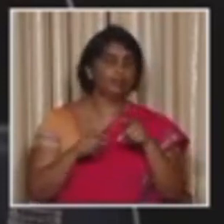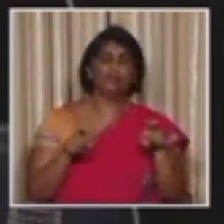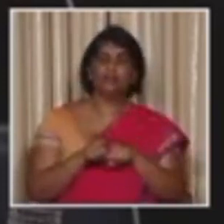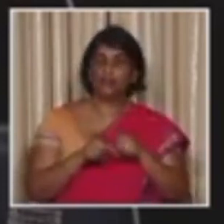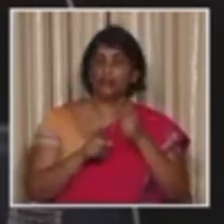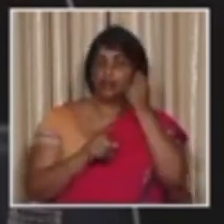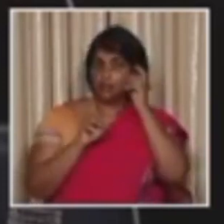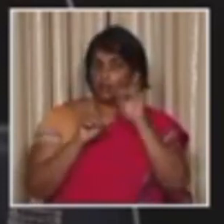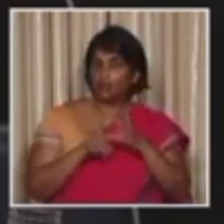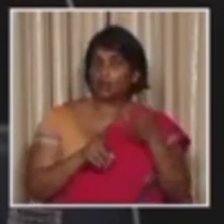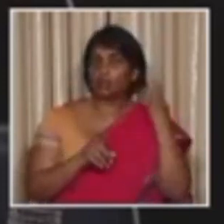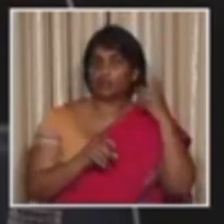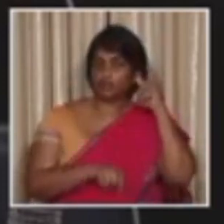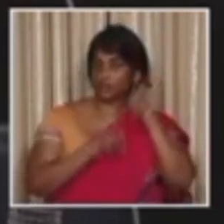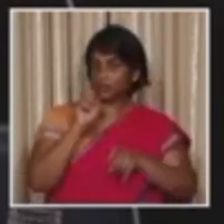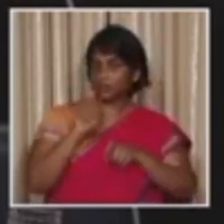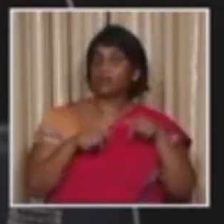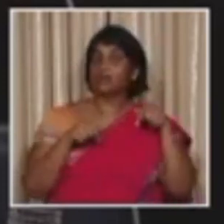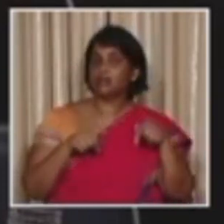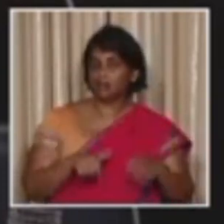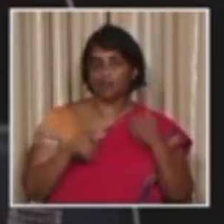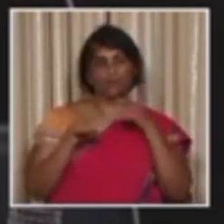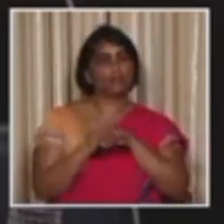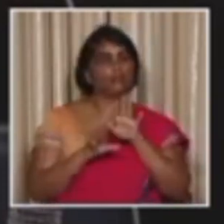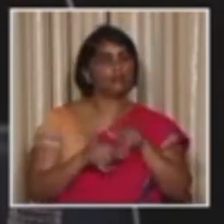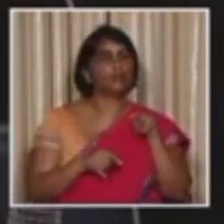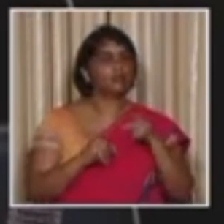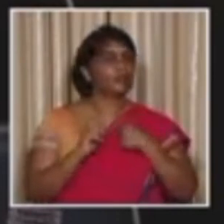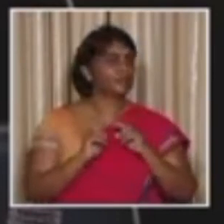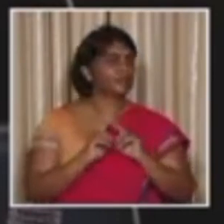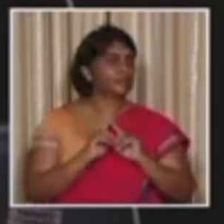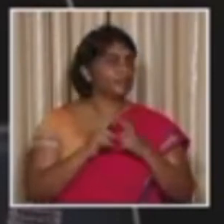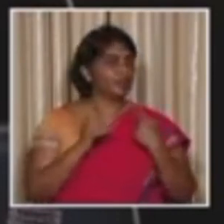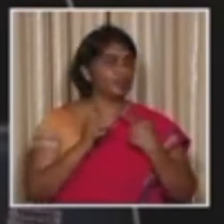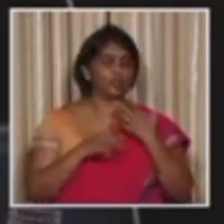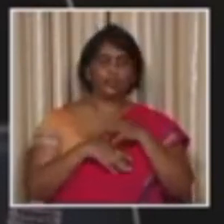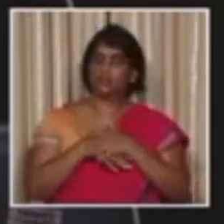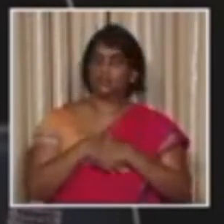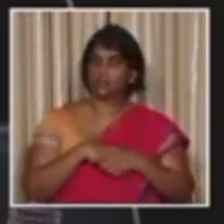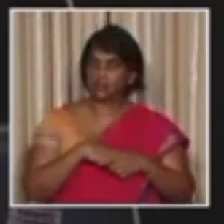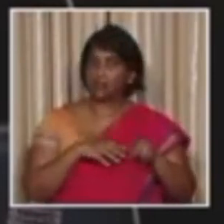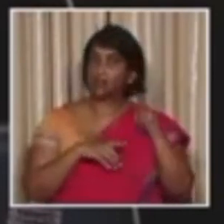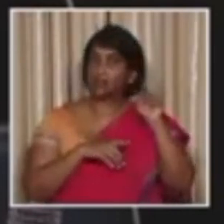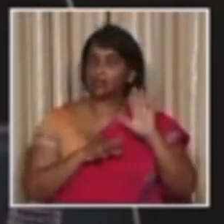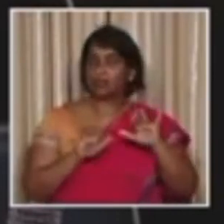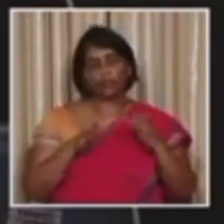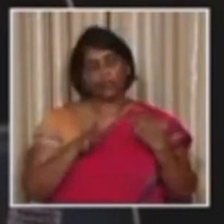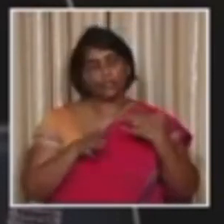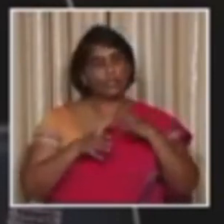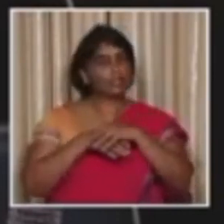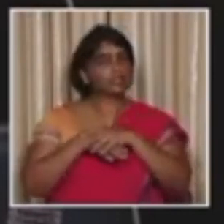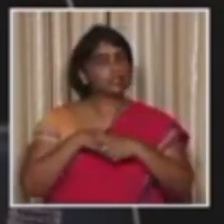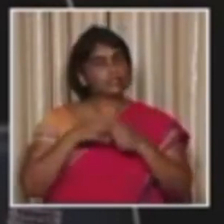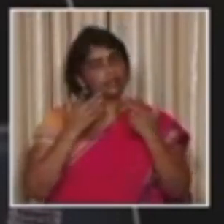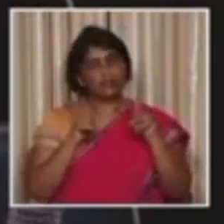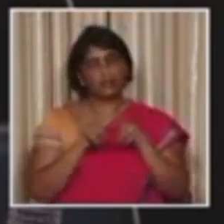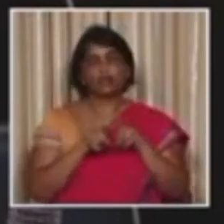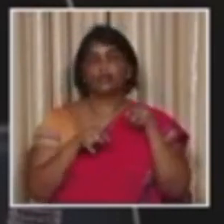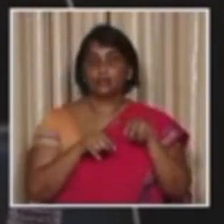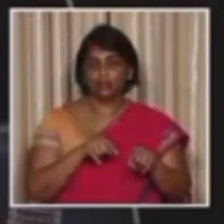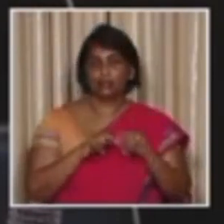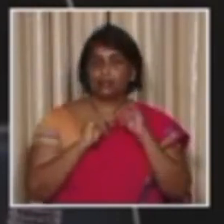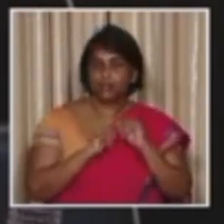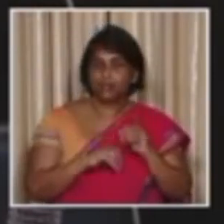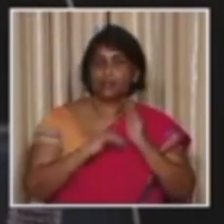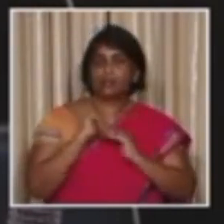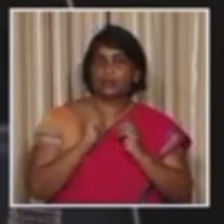சமூகத்தவர்கள் எந்த இனமாக இருந்தாலும் மனித அவலத்துக்கு எதிராக குரல் கொடுக்க வேண்டும். இந்த நாட்டின் இந்த பாராளுமன்றம்